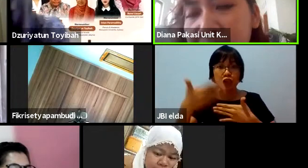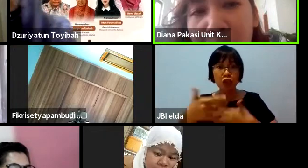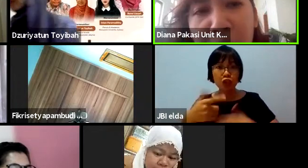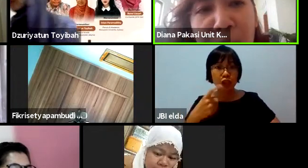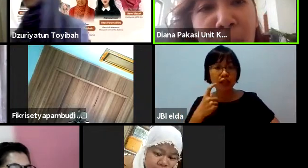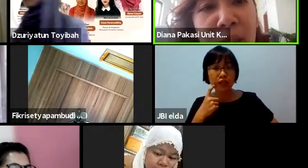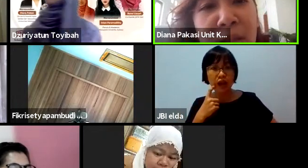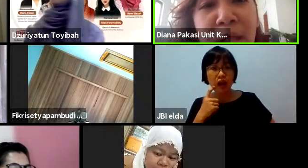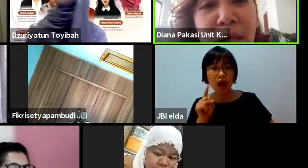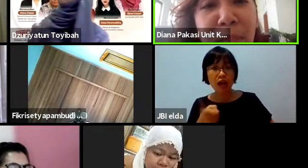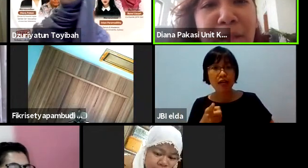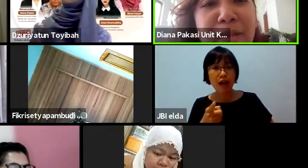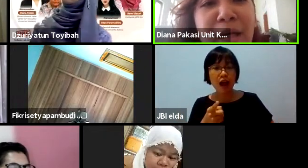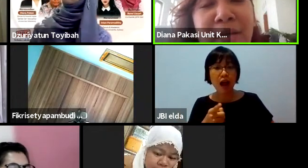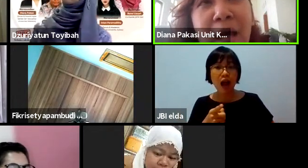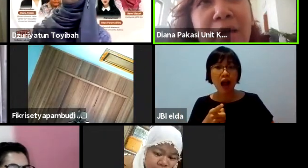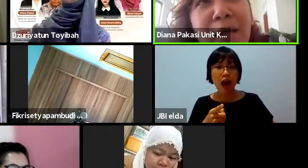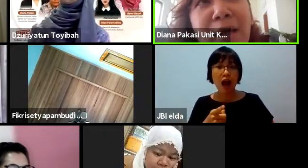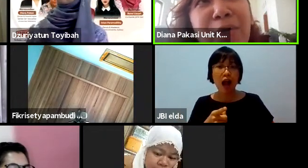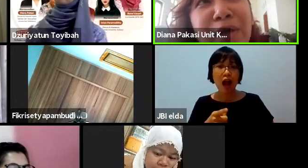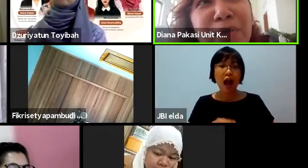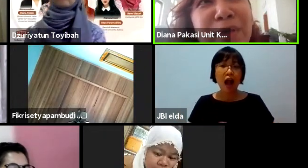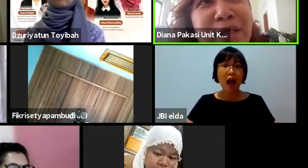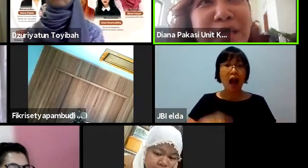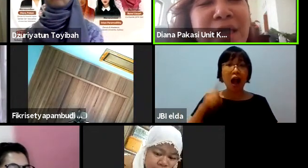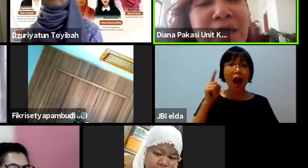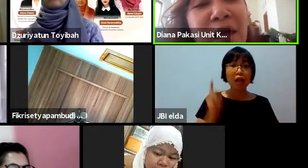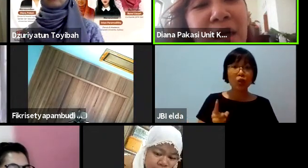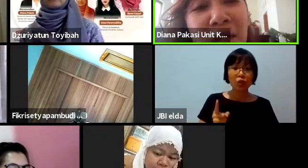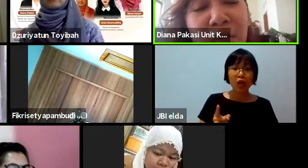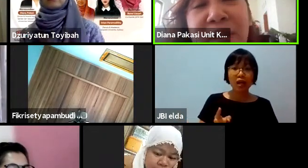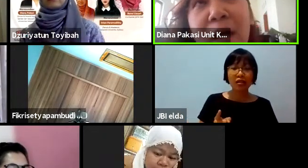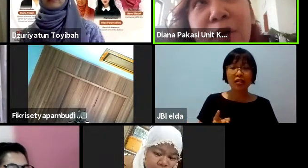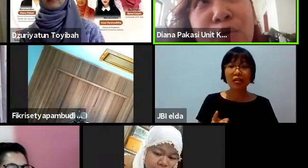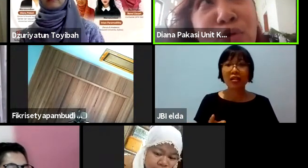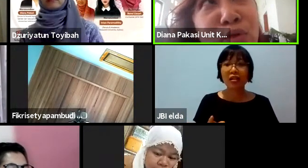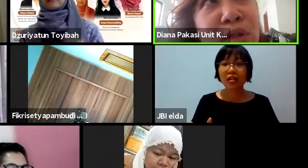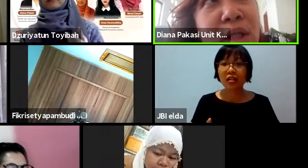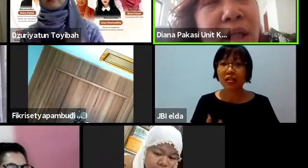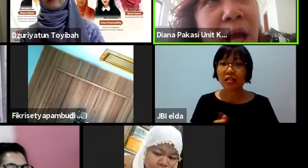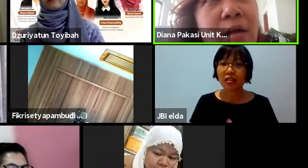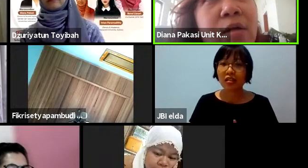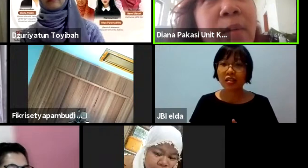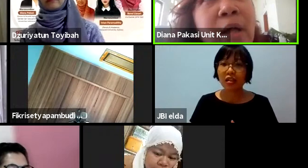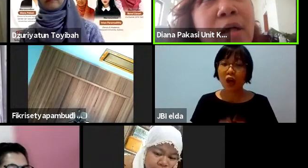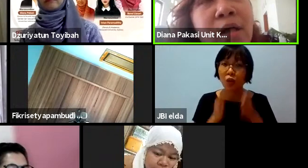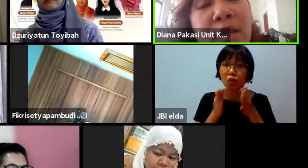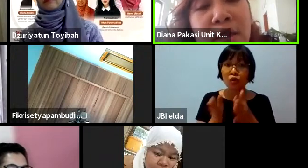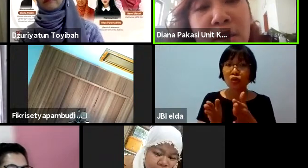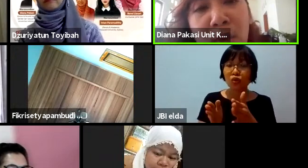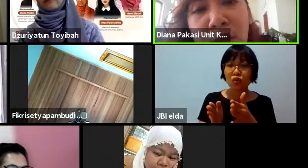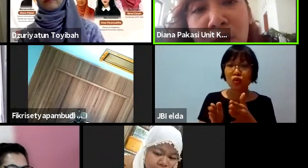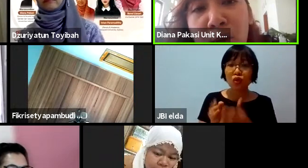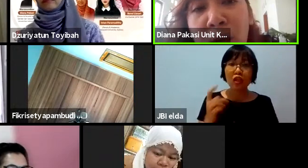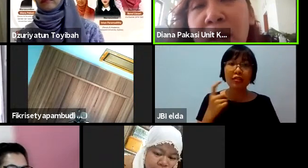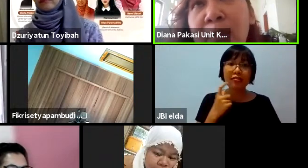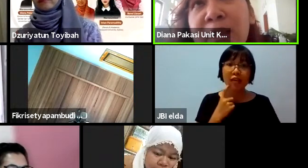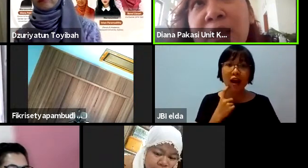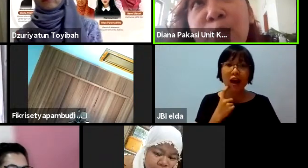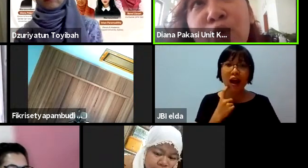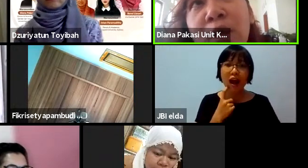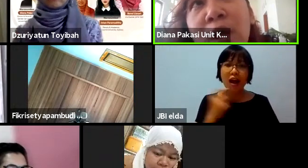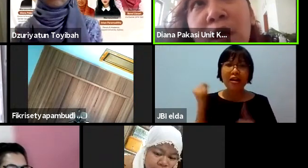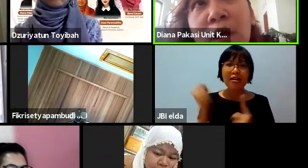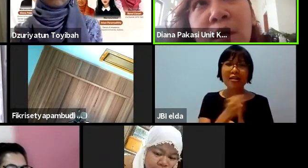adanya kebijakan, memang ini jalan panjang sekali ya. Kalau di UI sendiri kebijakan khusus tentang apa kekerasan seksual ini belum